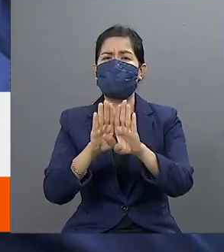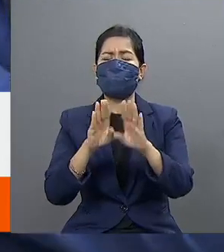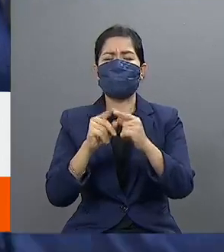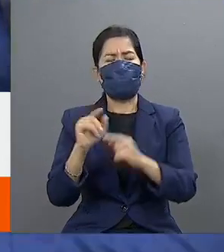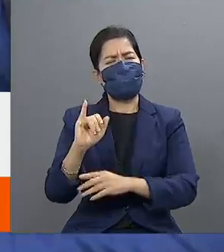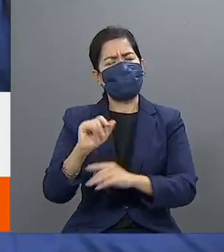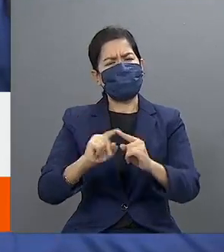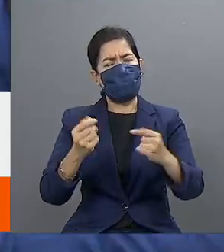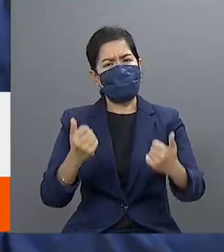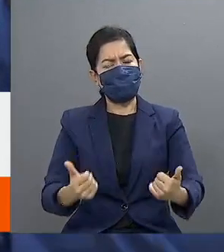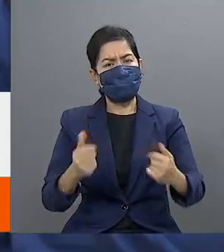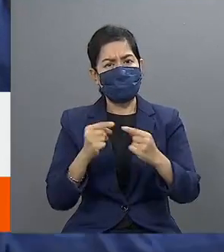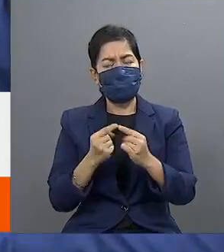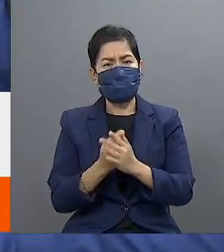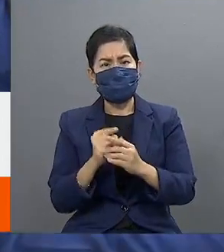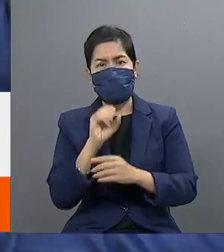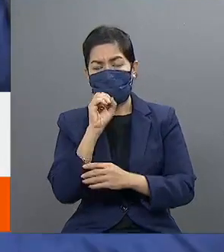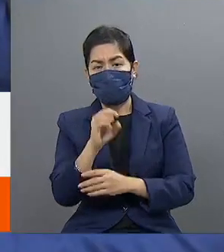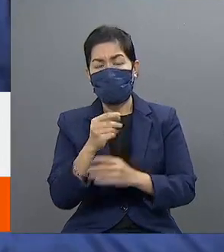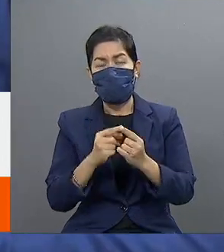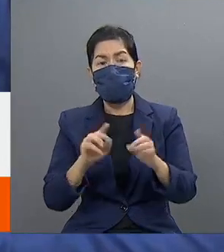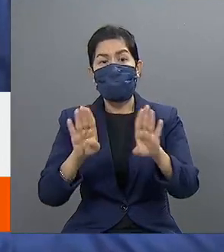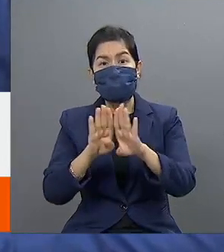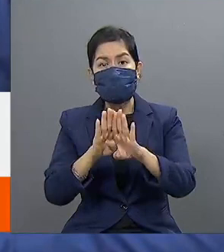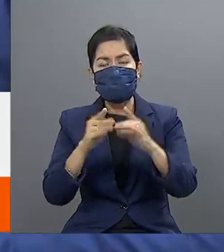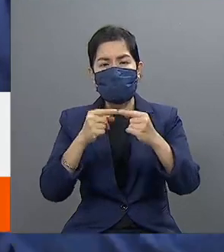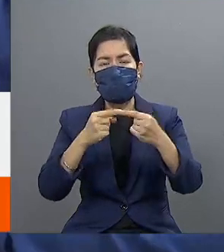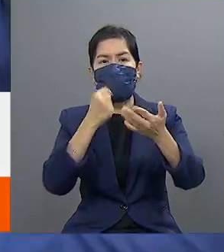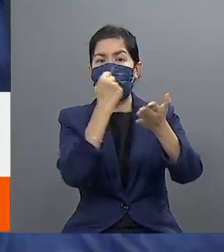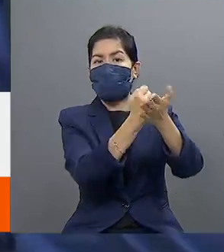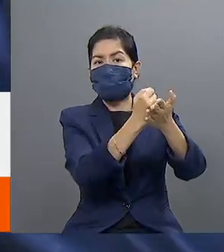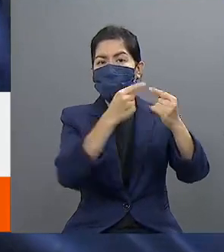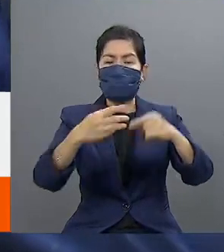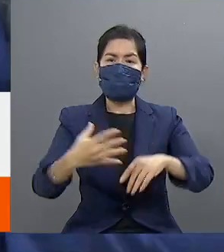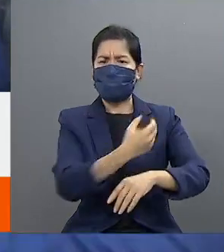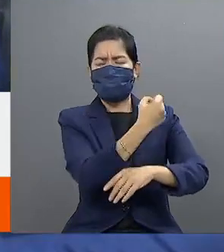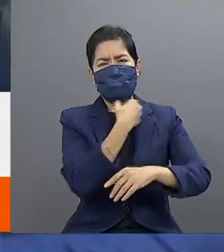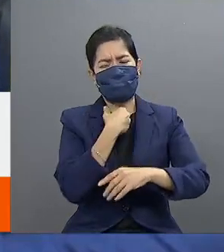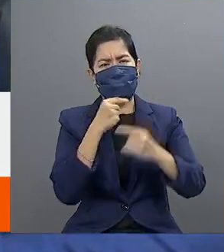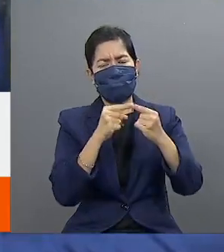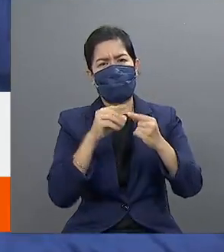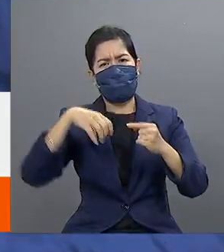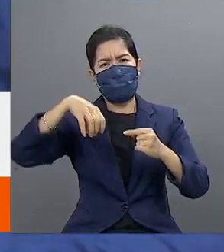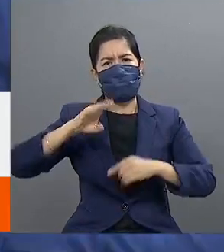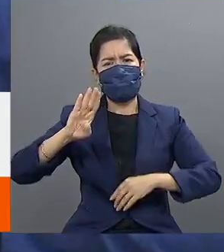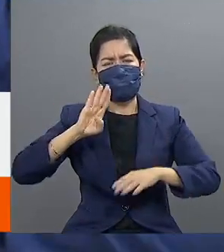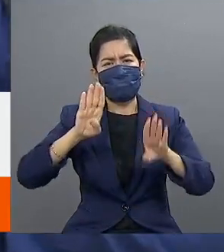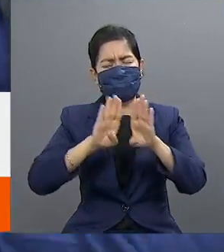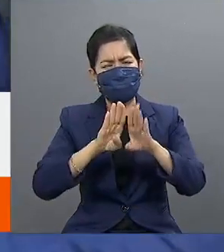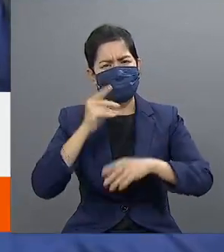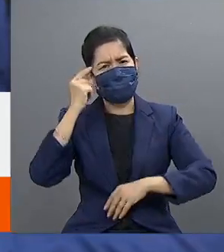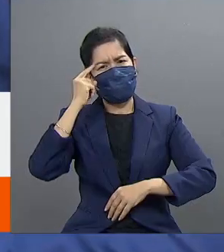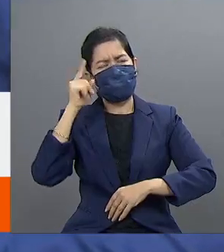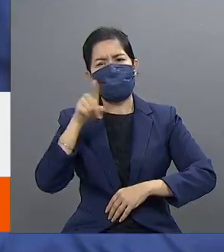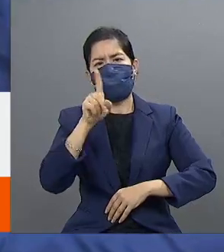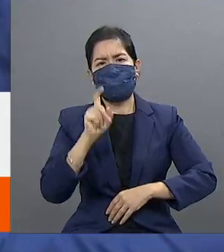ะครับเมื่อสิ้นเดือนคุณบอกว่าประกาศยึดใบอนุญาตแล้วปิดบริษัทกระทันหันนะครับซึ่งแล้วคุณบอกว่าคุณจะขายทรัพย์สินนะครับ